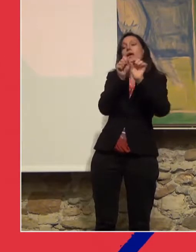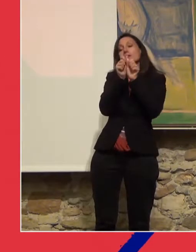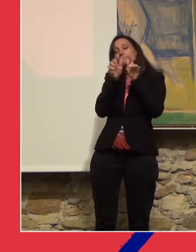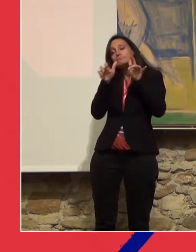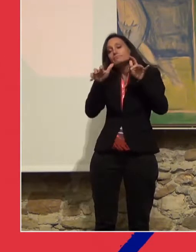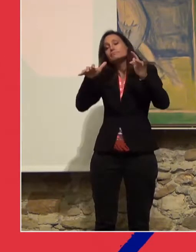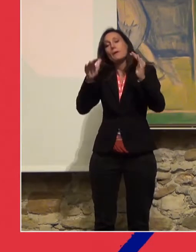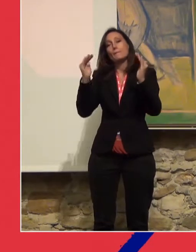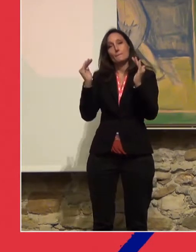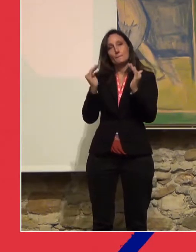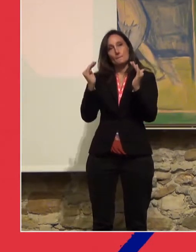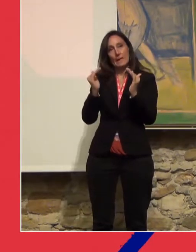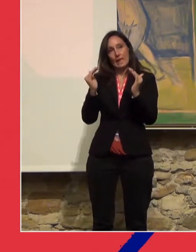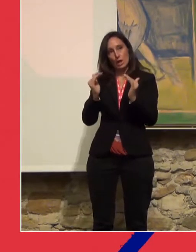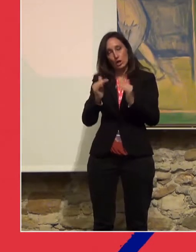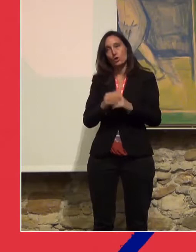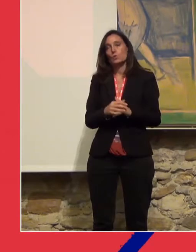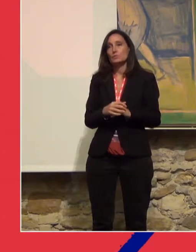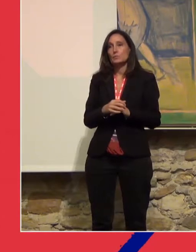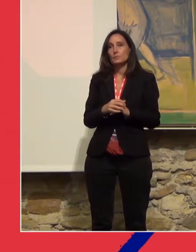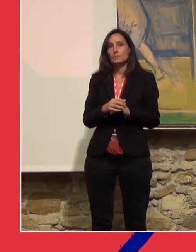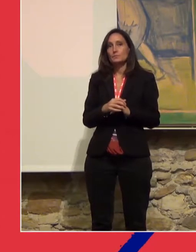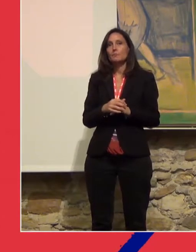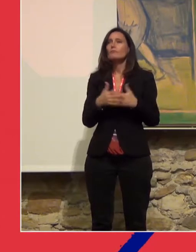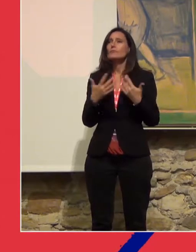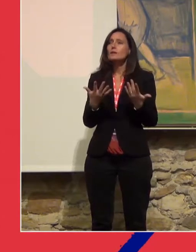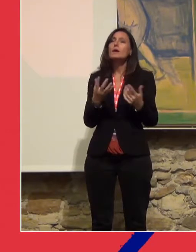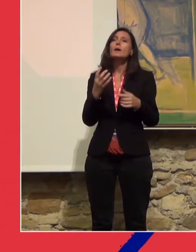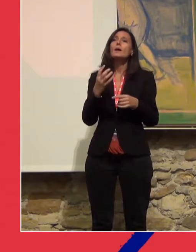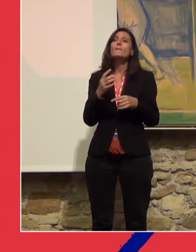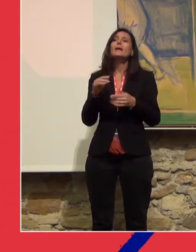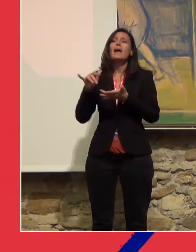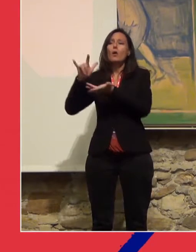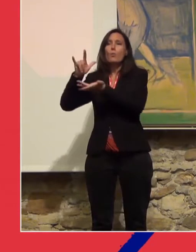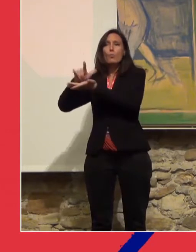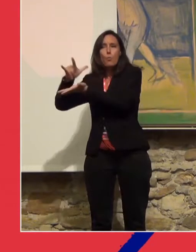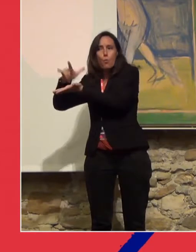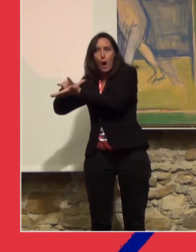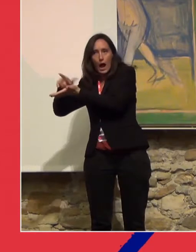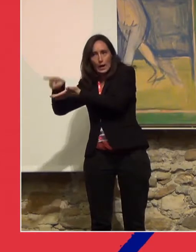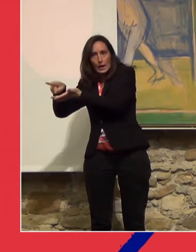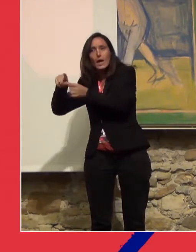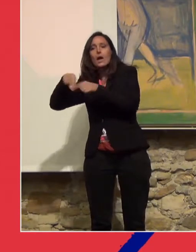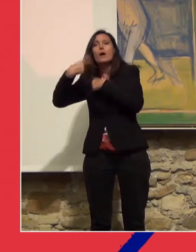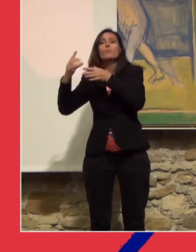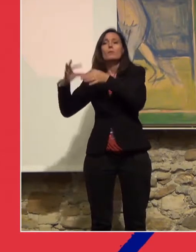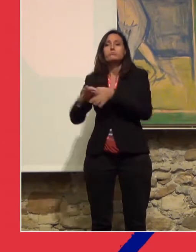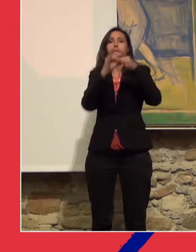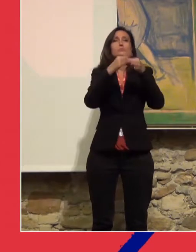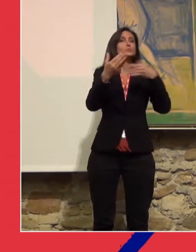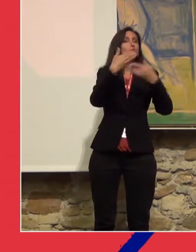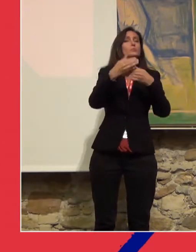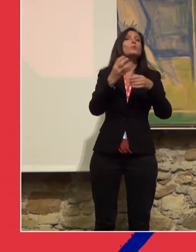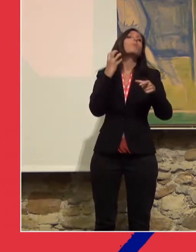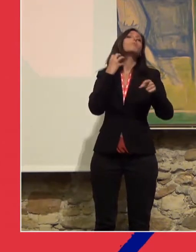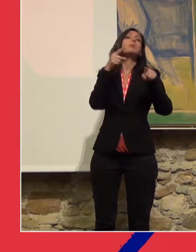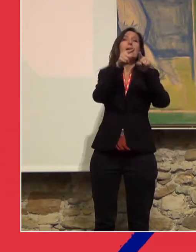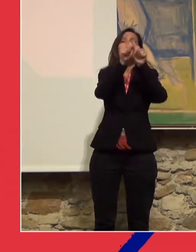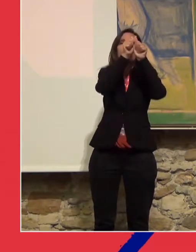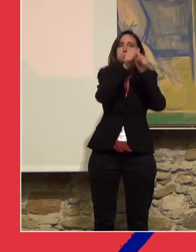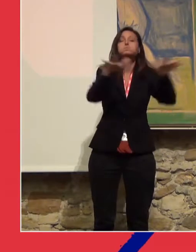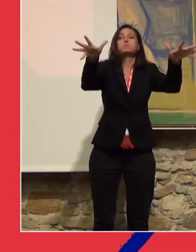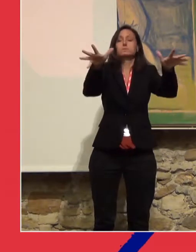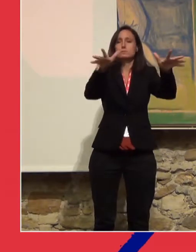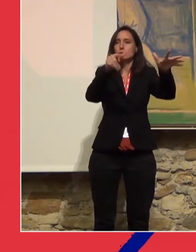contenuta. Perché Bergamo, dopo Wuhan, è stato il primo epicentro del contagio in Italia e